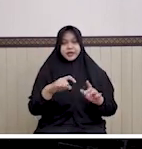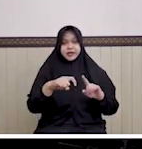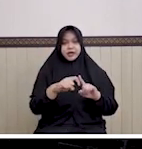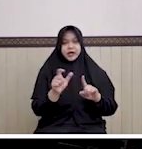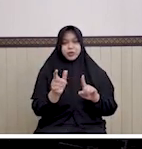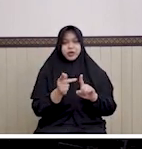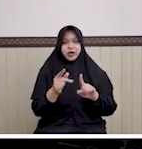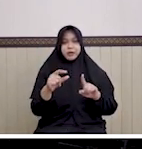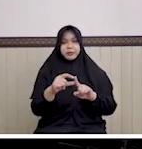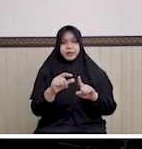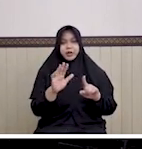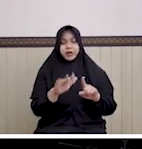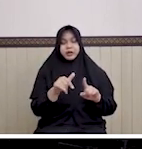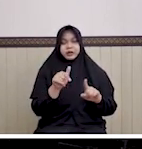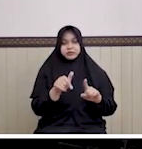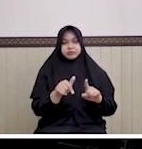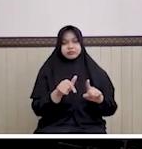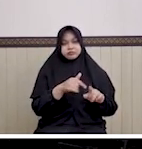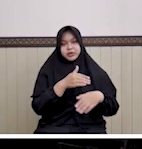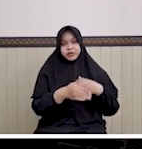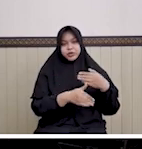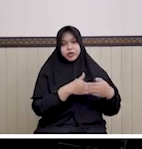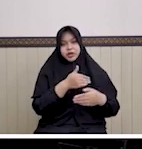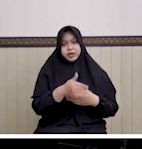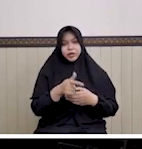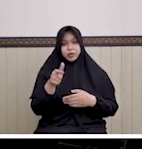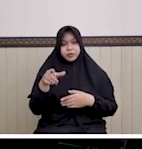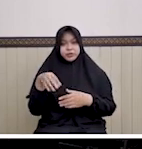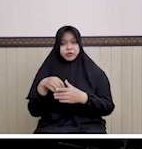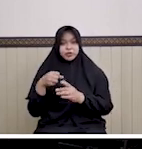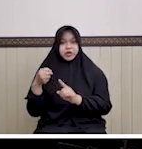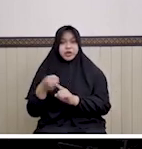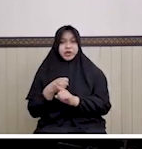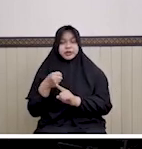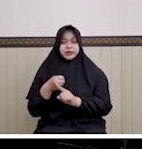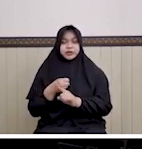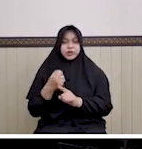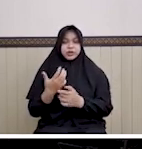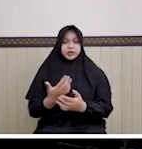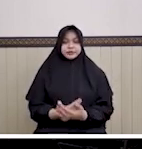285 nya padahal itu juga baik